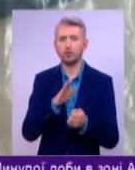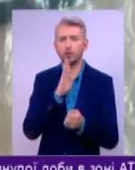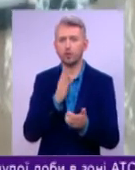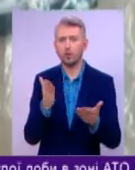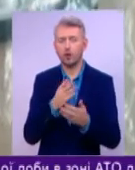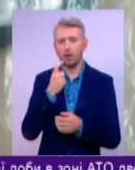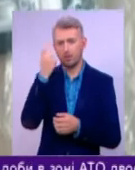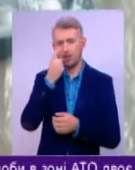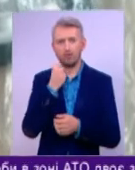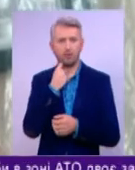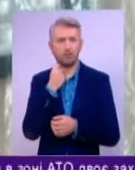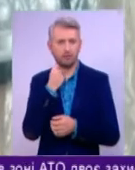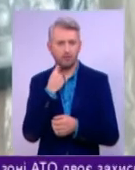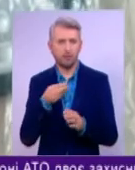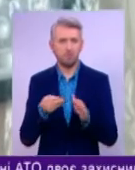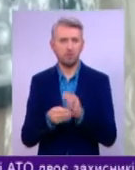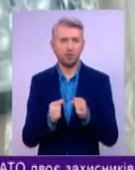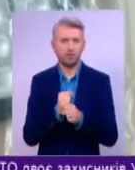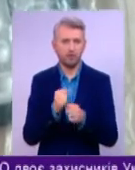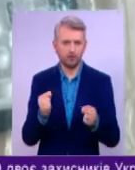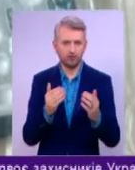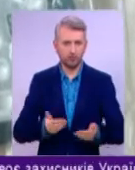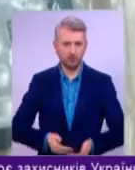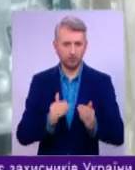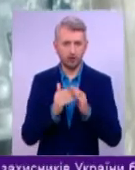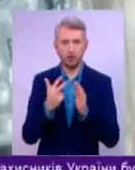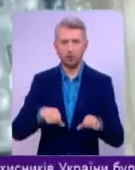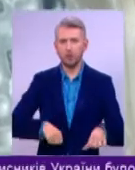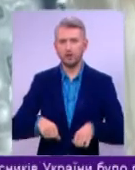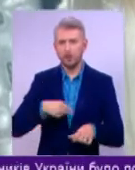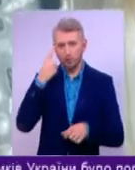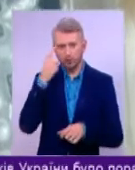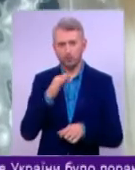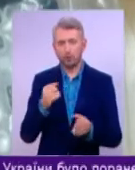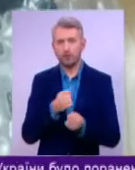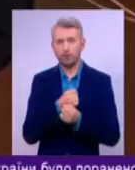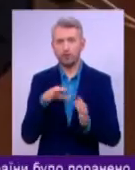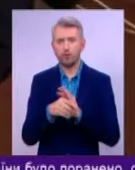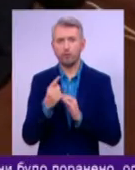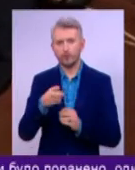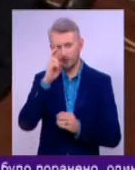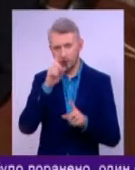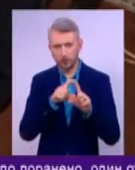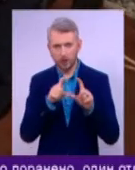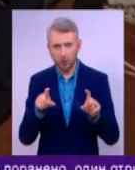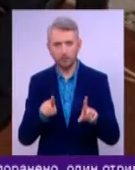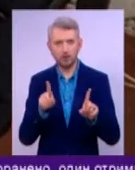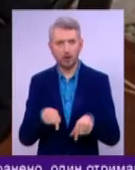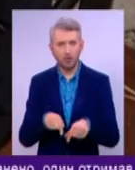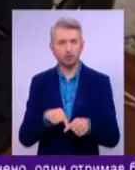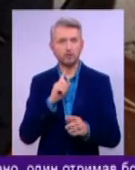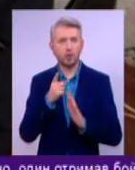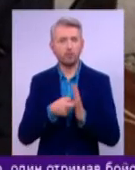жінку, яка на підпитку мінувала житловий будинок, а троє хуліганів повідомляли про вибухівку в одній із держустанов. Також